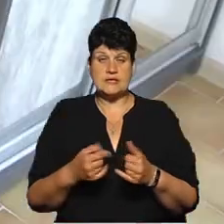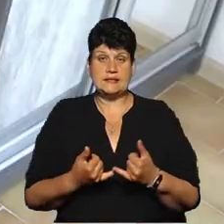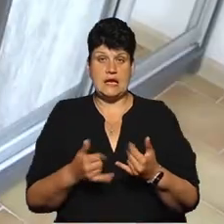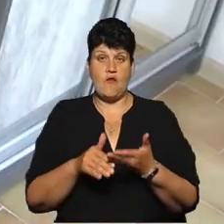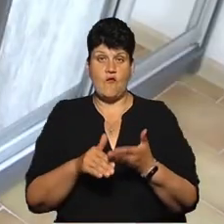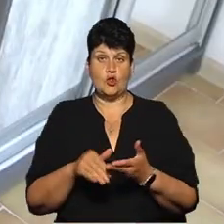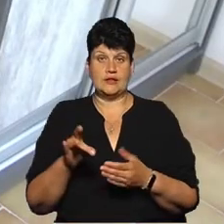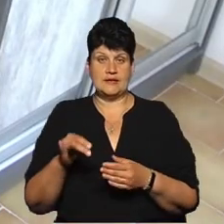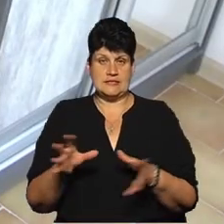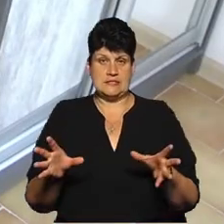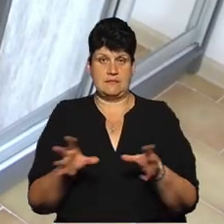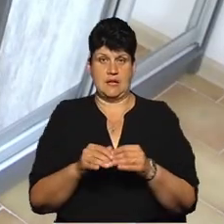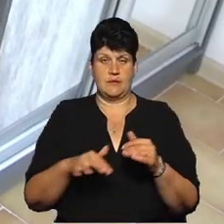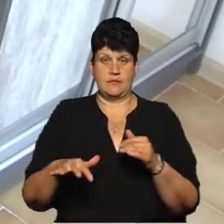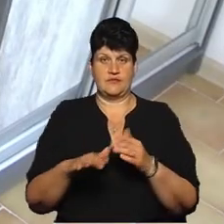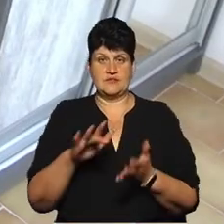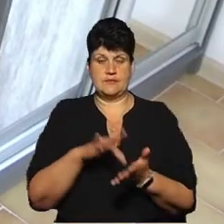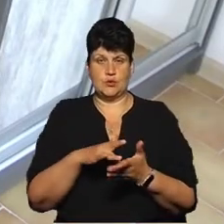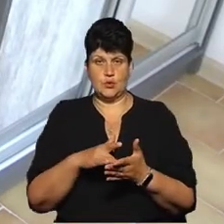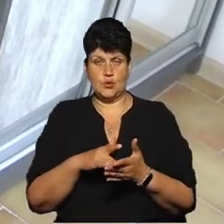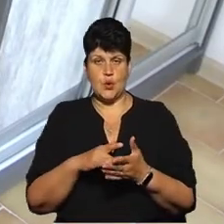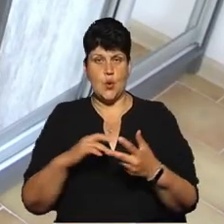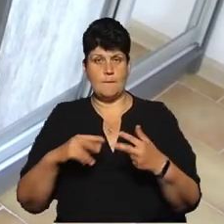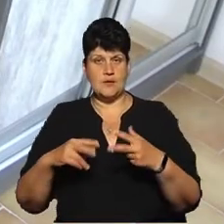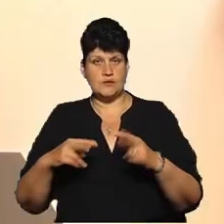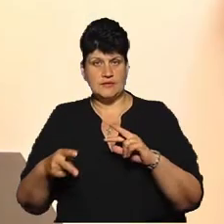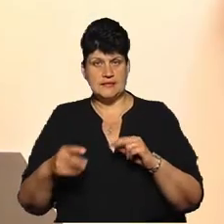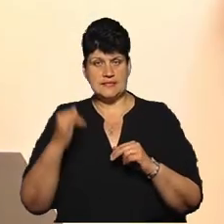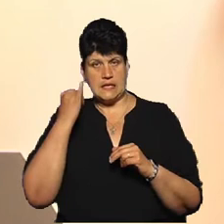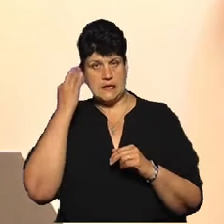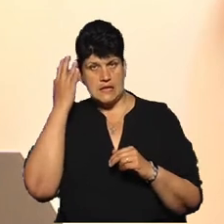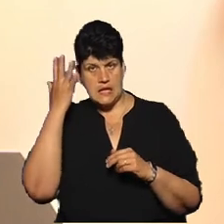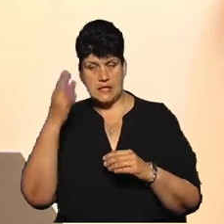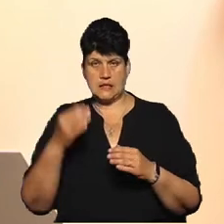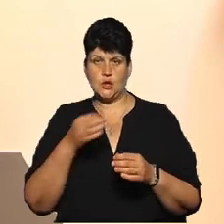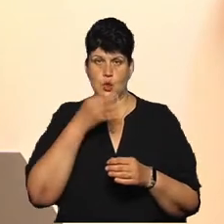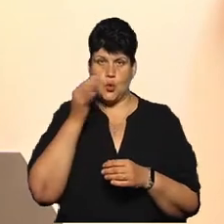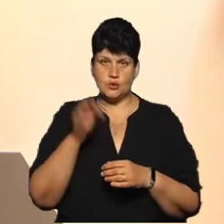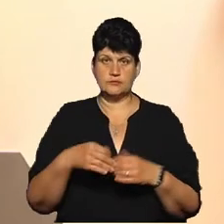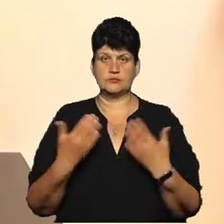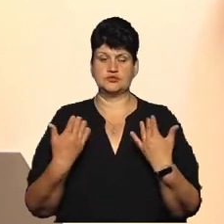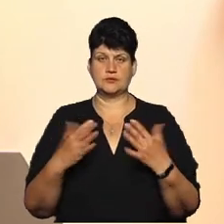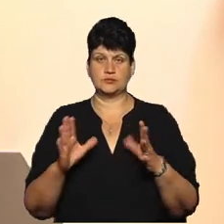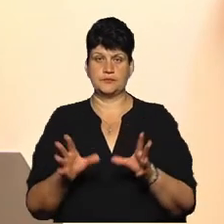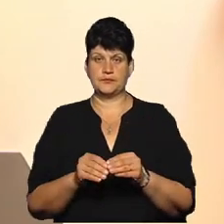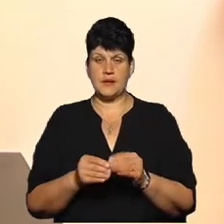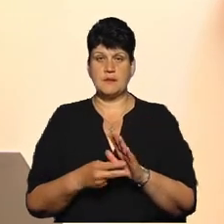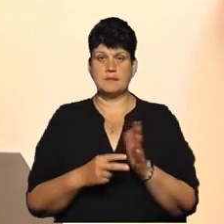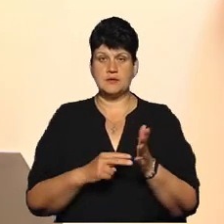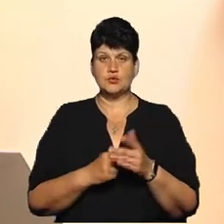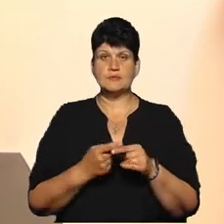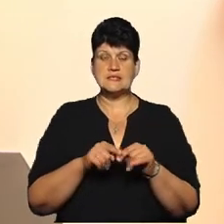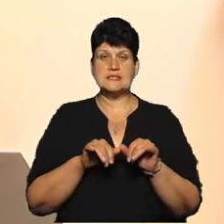У центрі обмінюватимуться ідеями, досвідом і відпочиватимуть. І, звичайно, ми плануємо такі заходи для волонтерів,